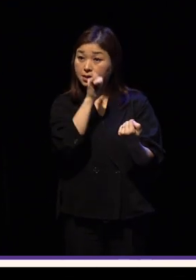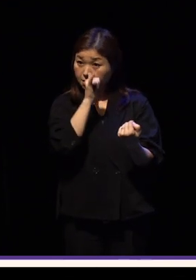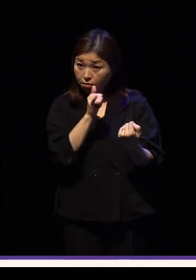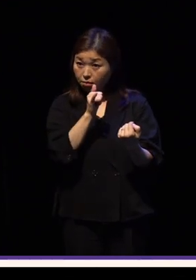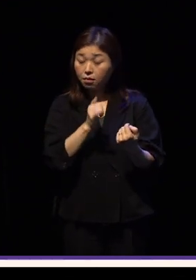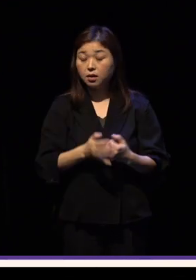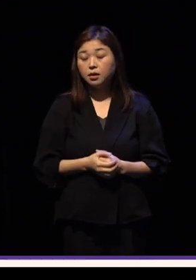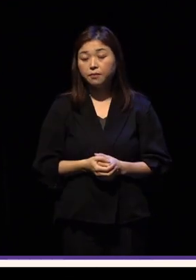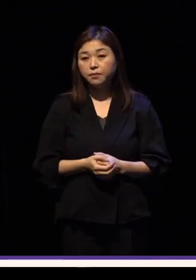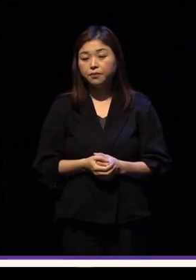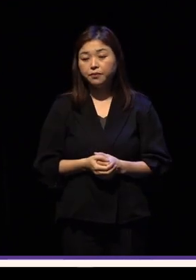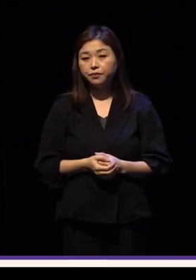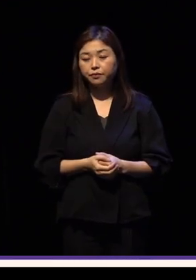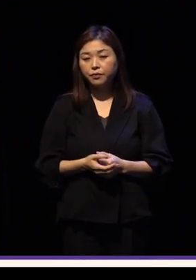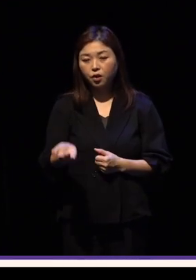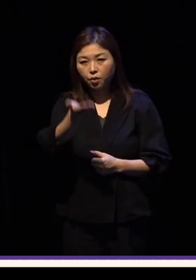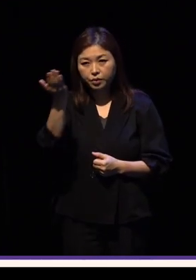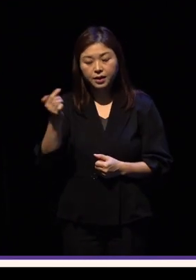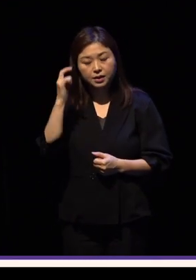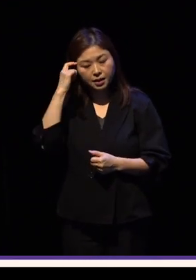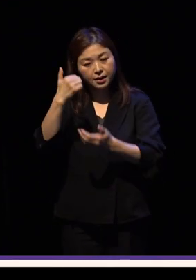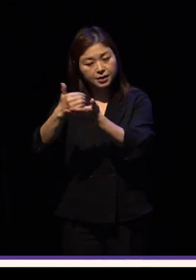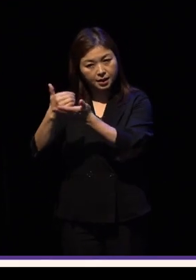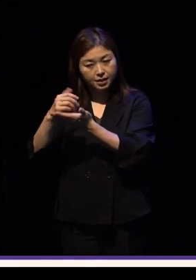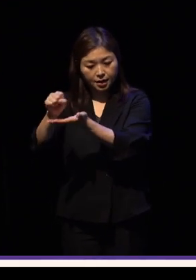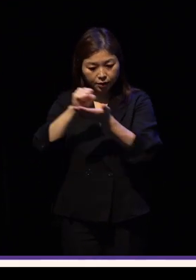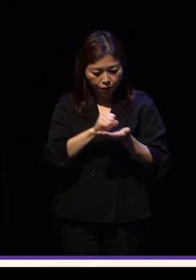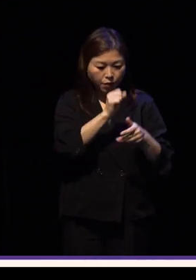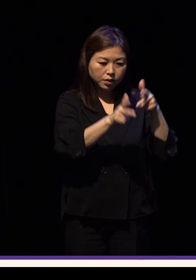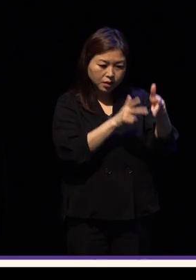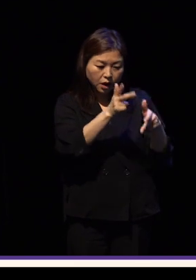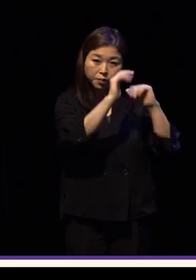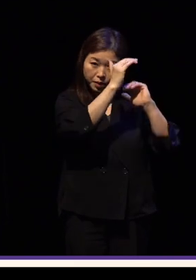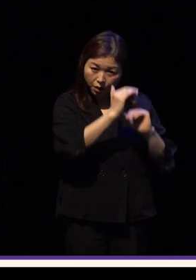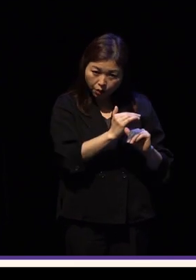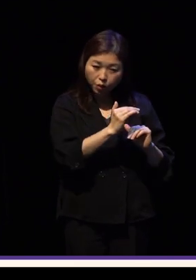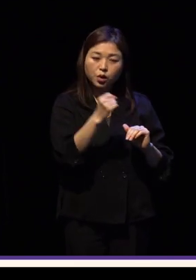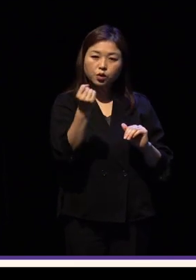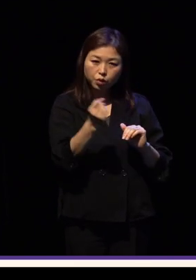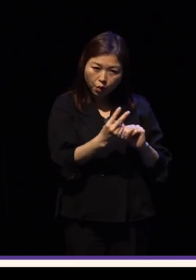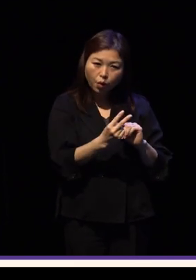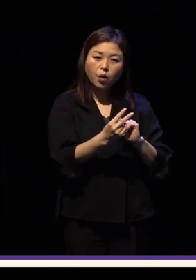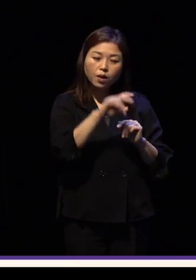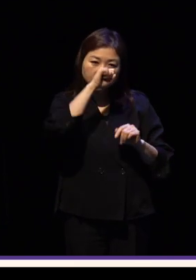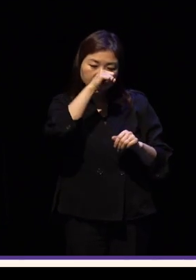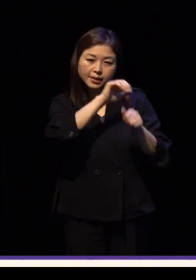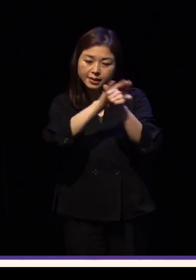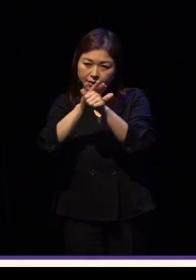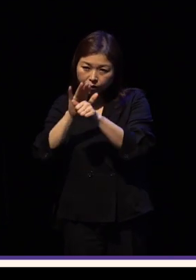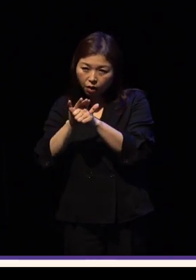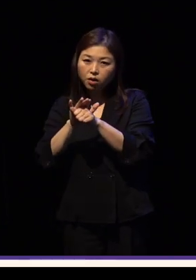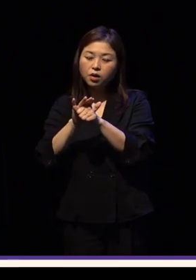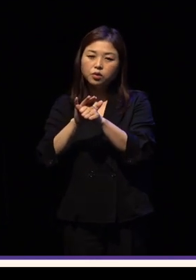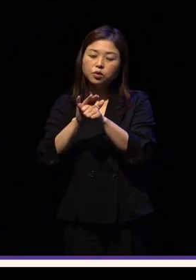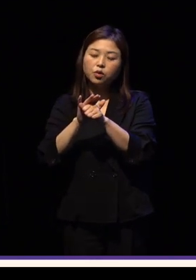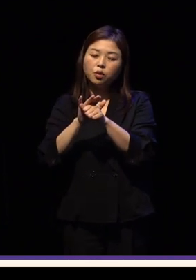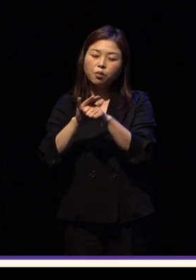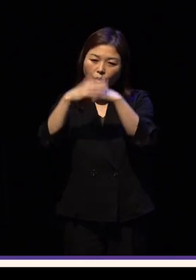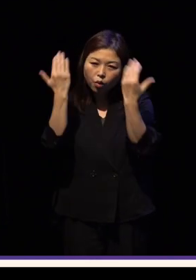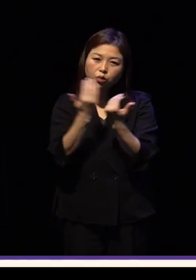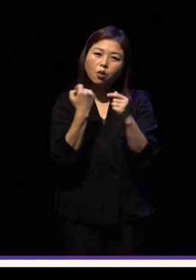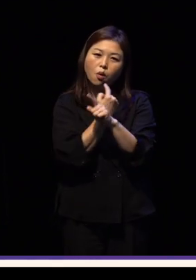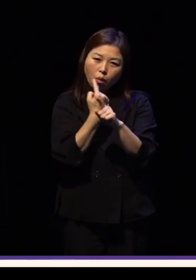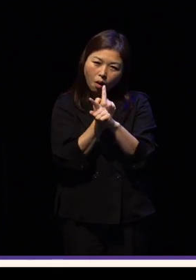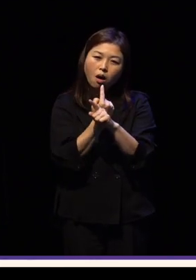이 사업 그 내용도 공모도 바꿔가고 보완하고 해 나갈